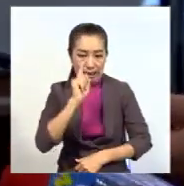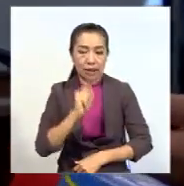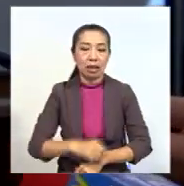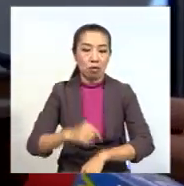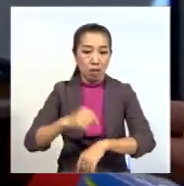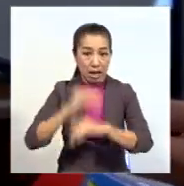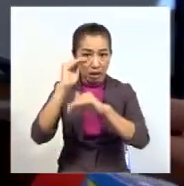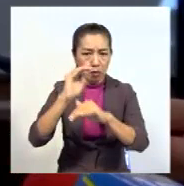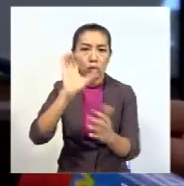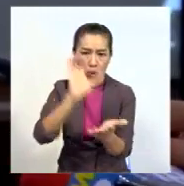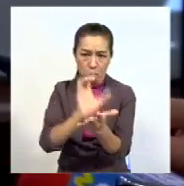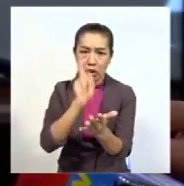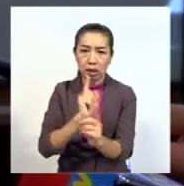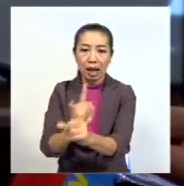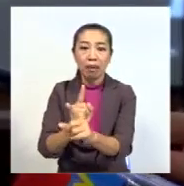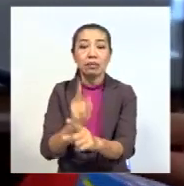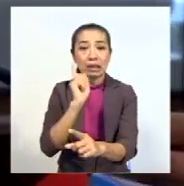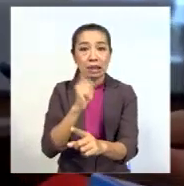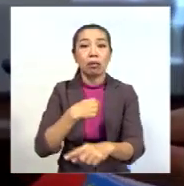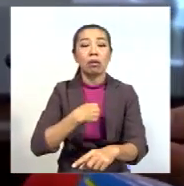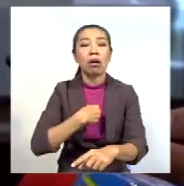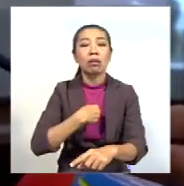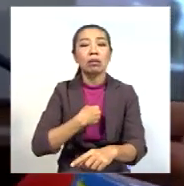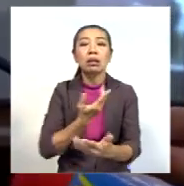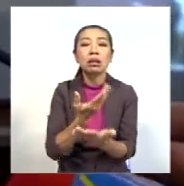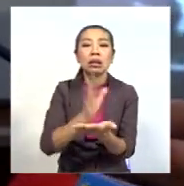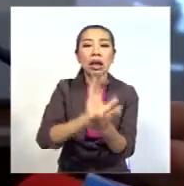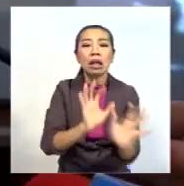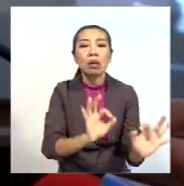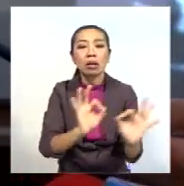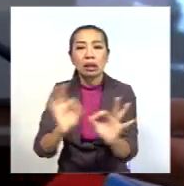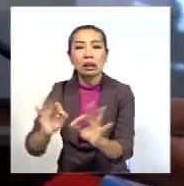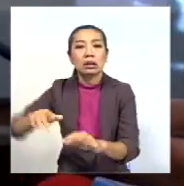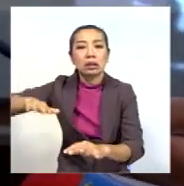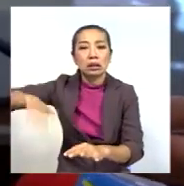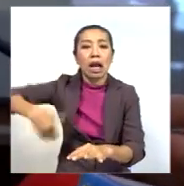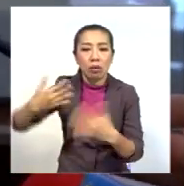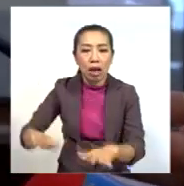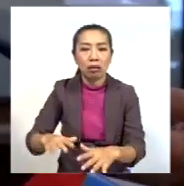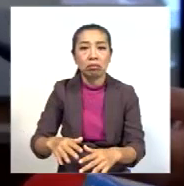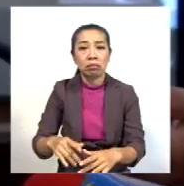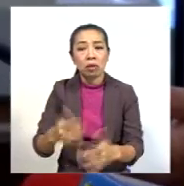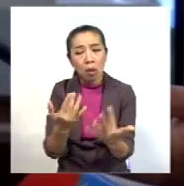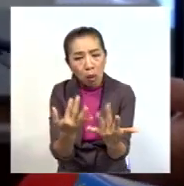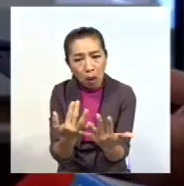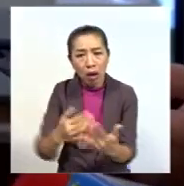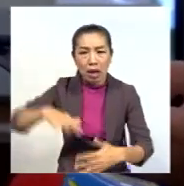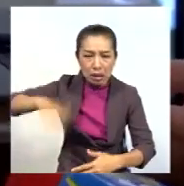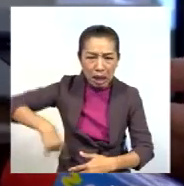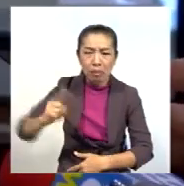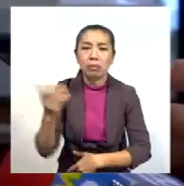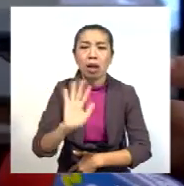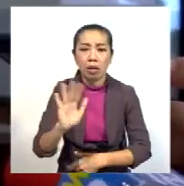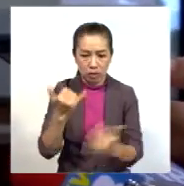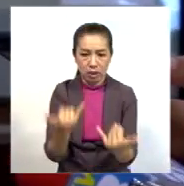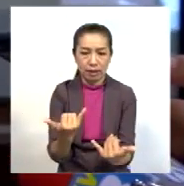ดอยู่แล้วเพราะว่าเราดีเลย์อยู่แล้วใช่ไหมฉะนั้นถ้าไม่จำเป็นก็อย่าไปช้าอีกเลยนะเพราะว่าเวล